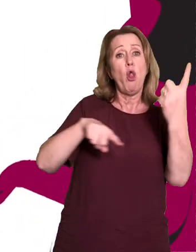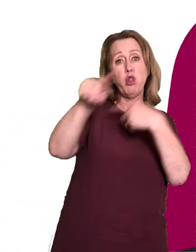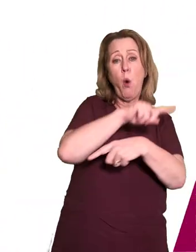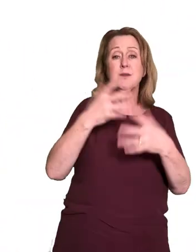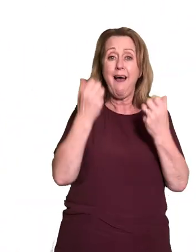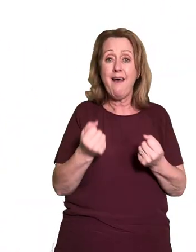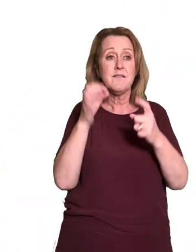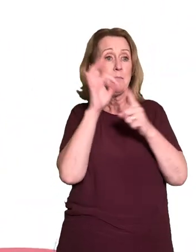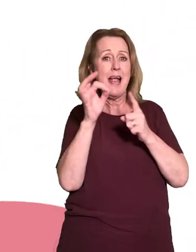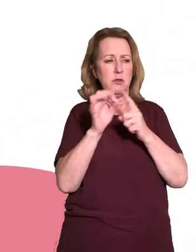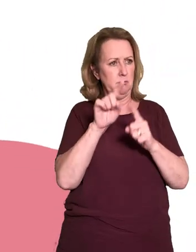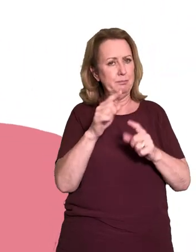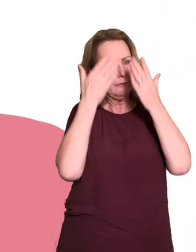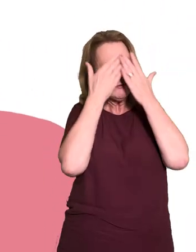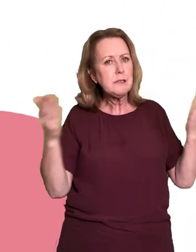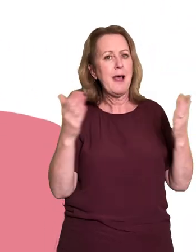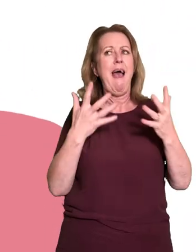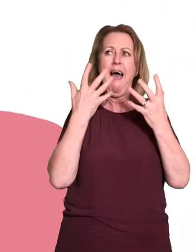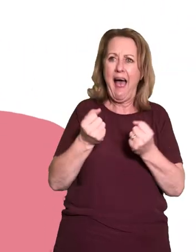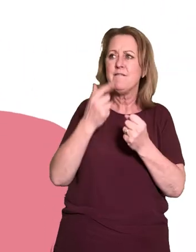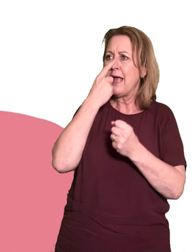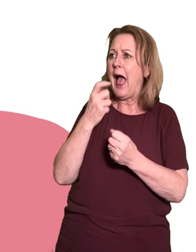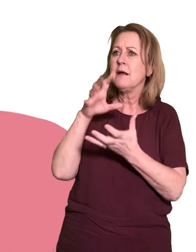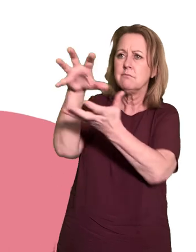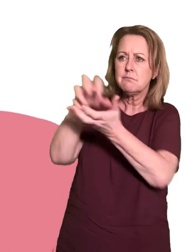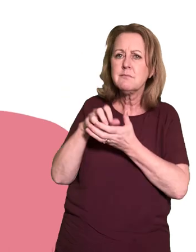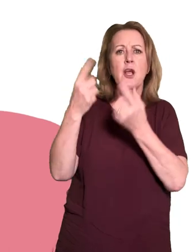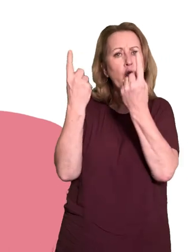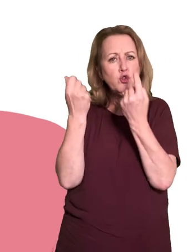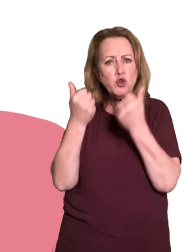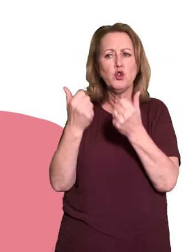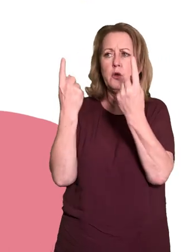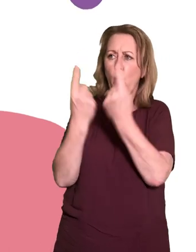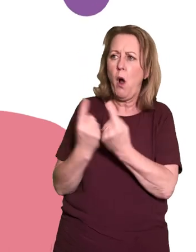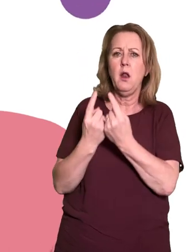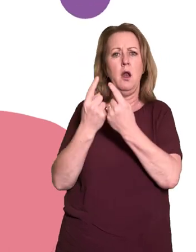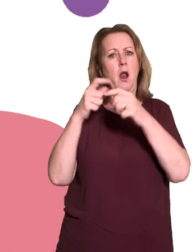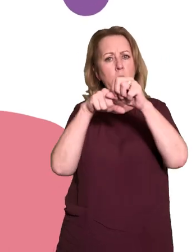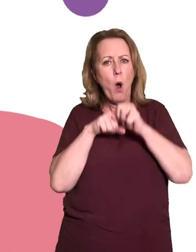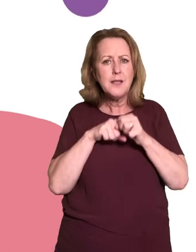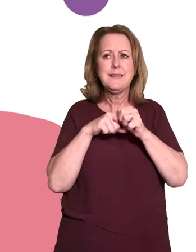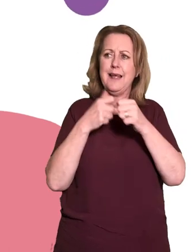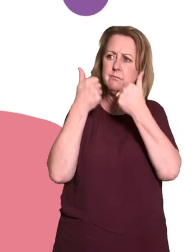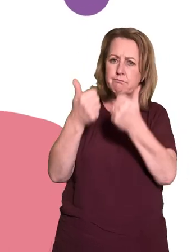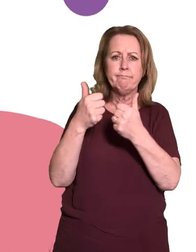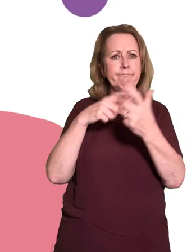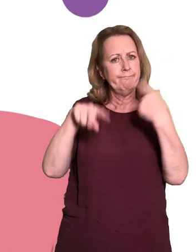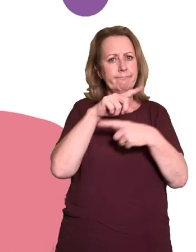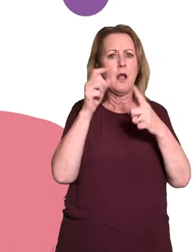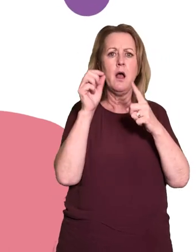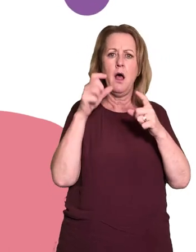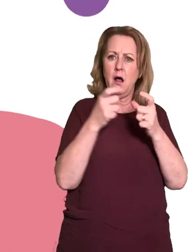arferol. Mae merched, genethod a phawb sy'n cael mislif yn cael mynediad rhwydd, llawn parch ac agored at